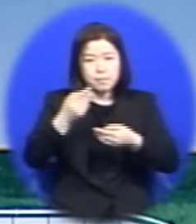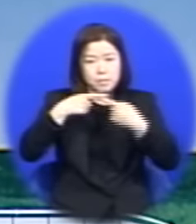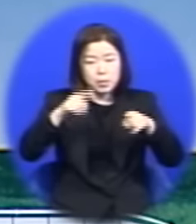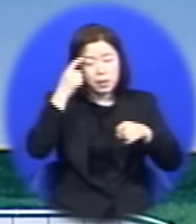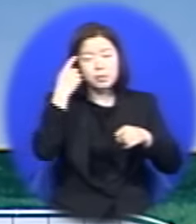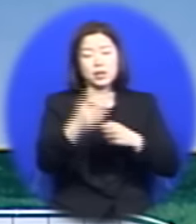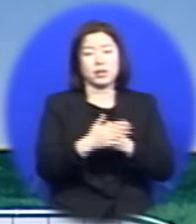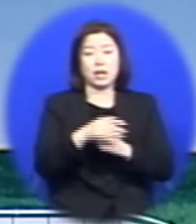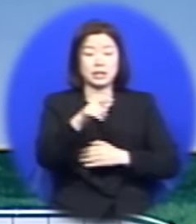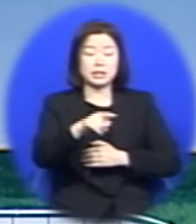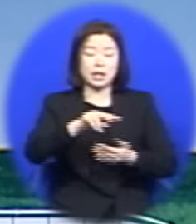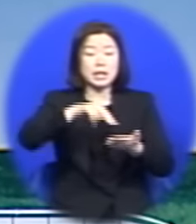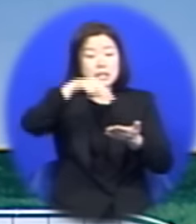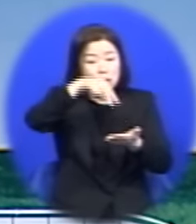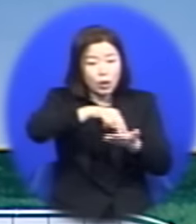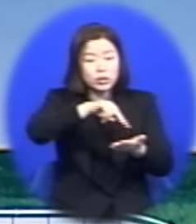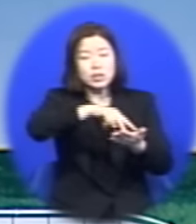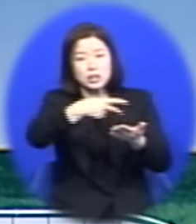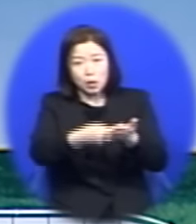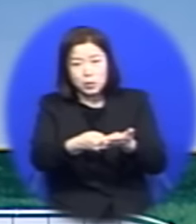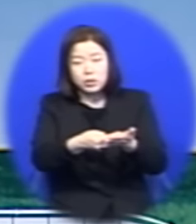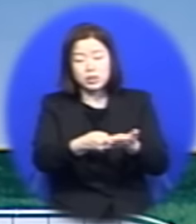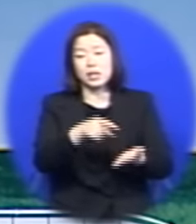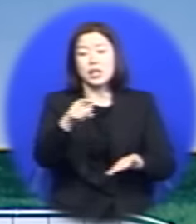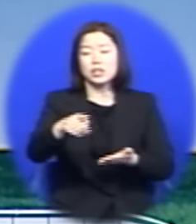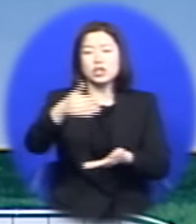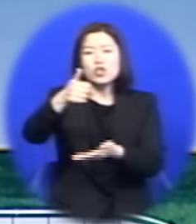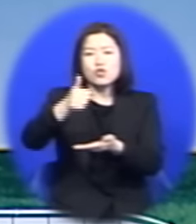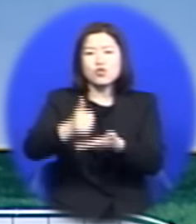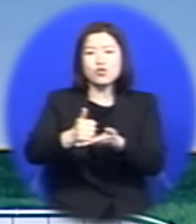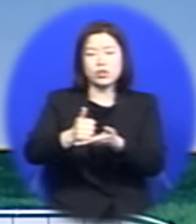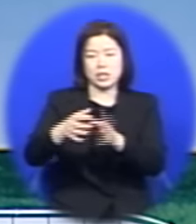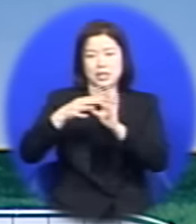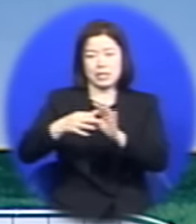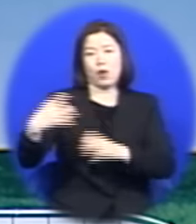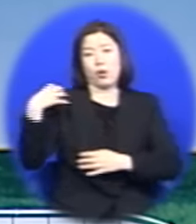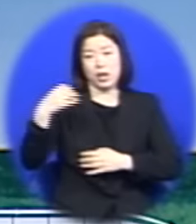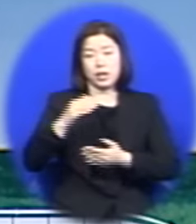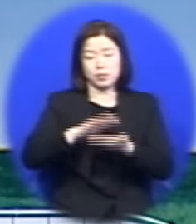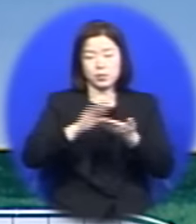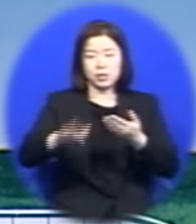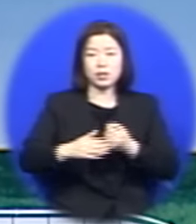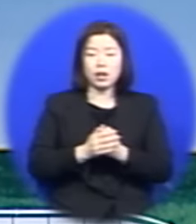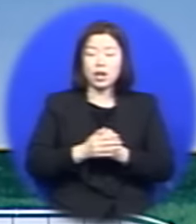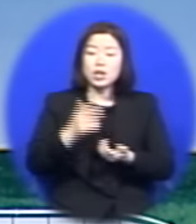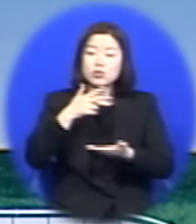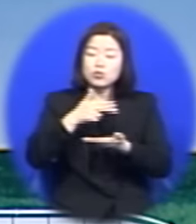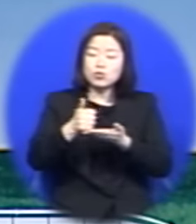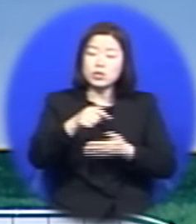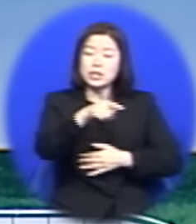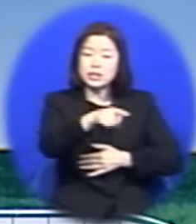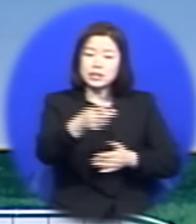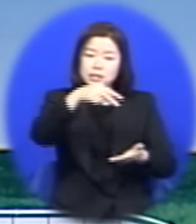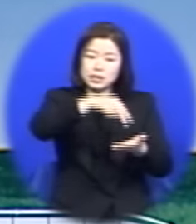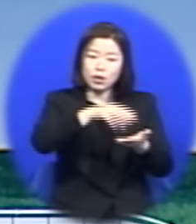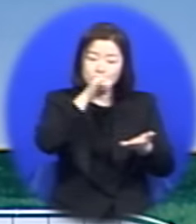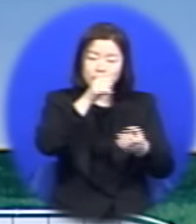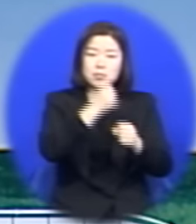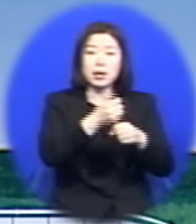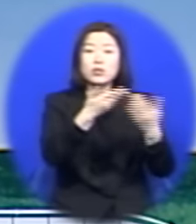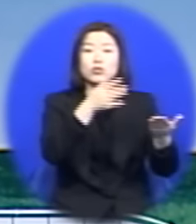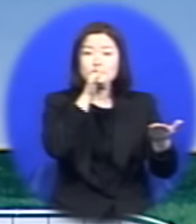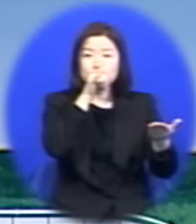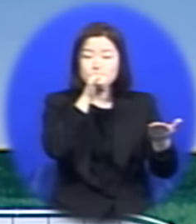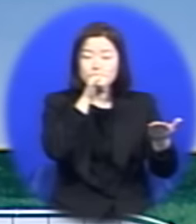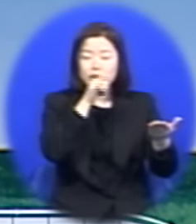있든지 넘어지든지 그것은 그 주인이 상관할 일입니다. 주님께서 그를 서 있게 할 수 있으시니 그는